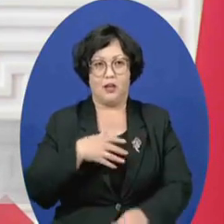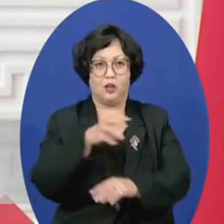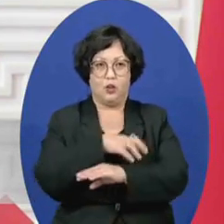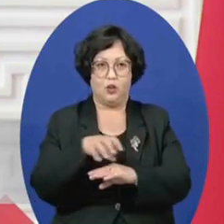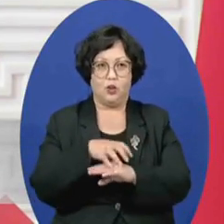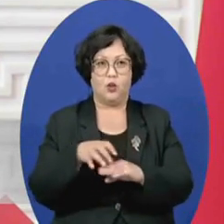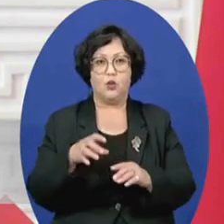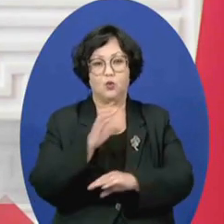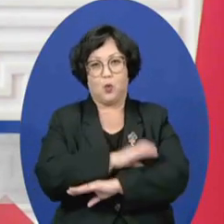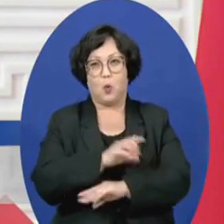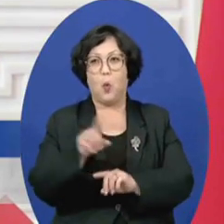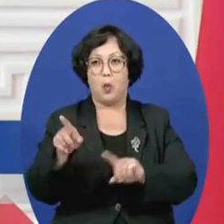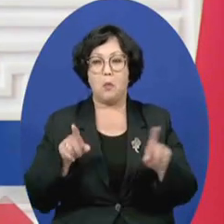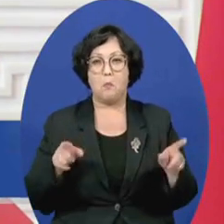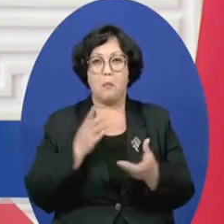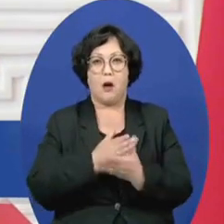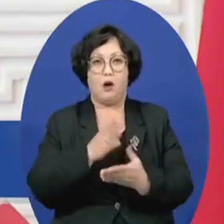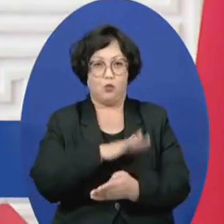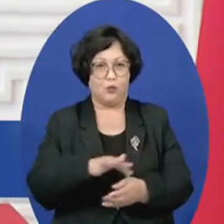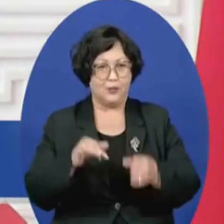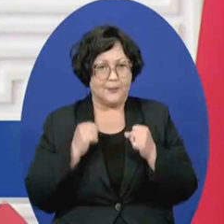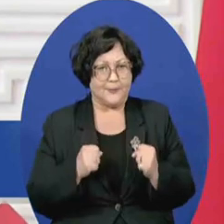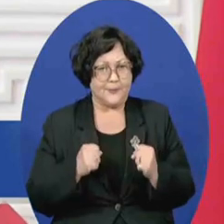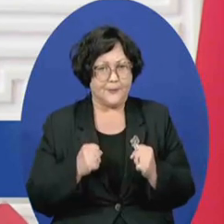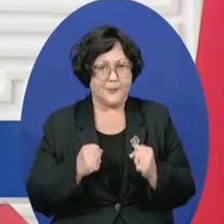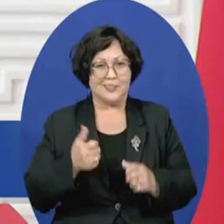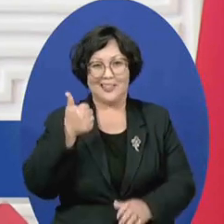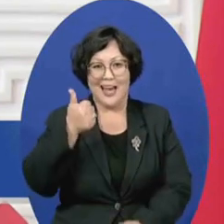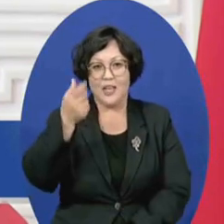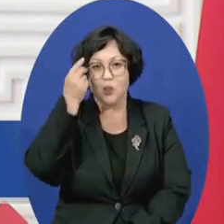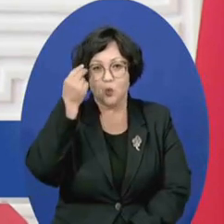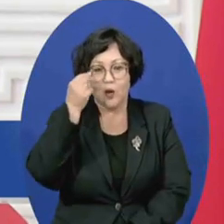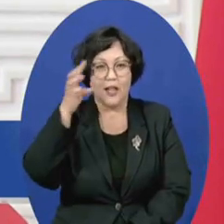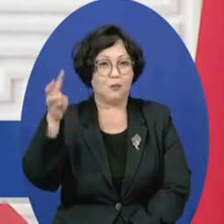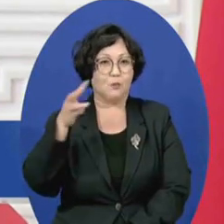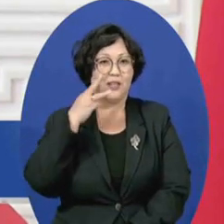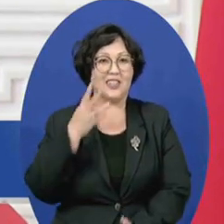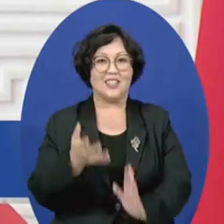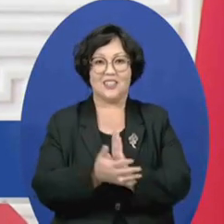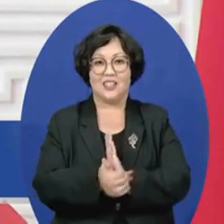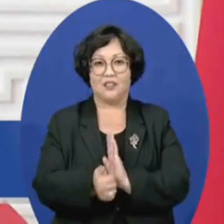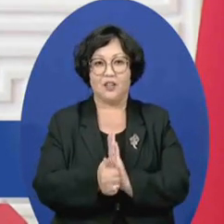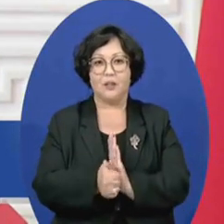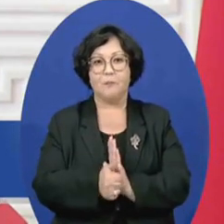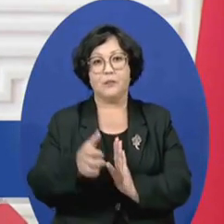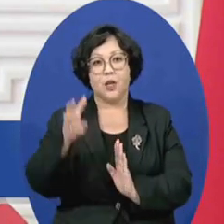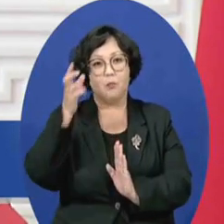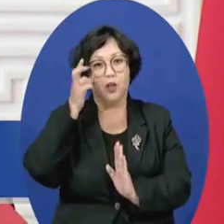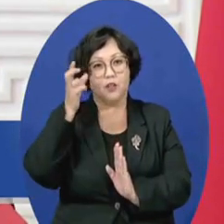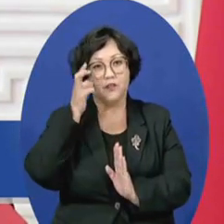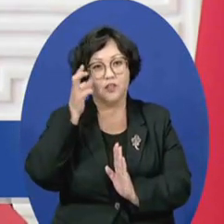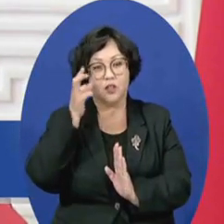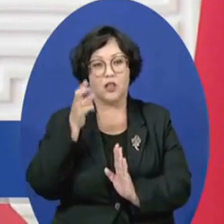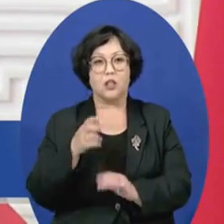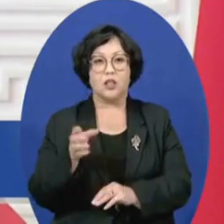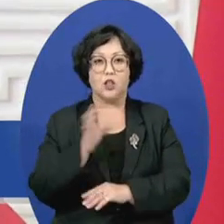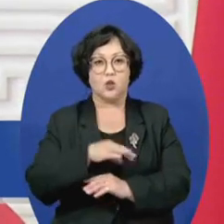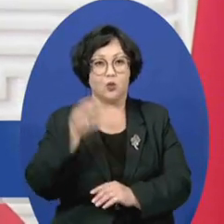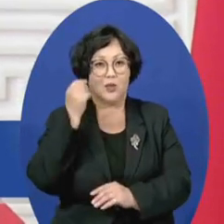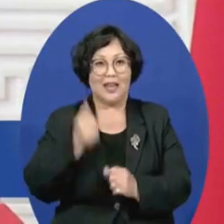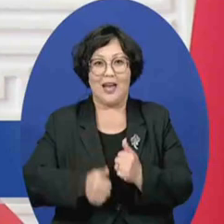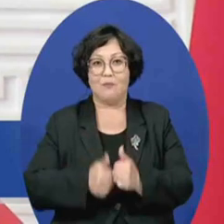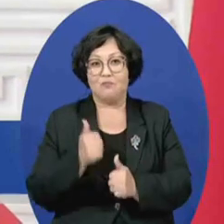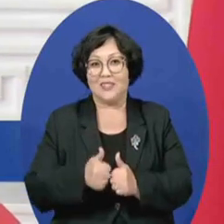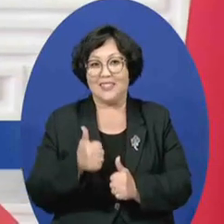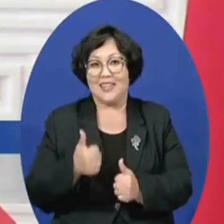гэр оролын сургуулиудад байгаа хүүхдүүд ч гэсэн өөрсдөө мэрийгээд үнэхээр одоо мэдлэг чадлыг боловсруулаа сурлага юунд өндөр амжилт